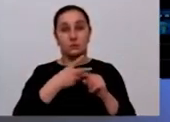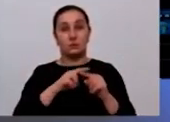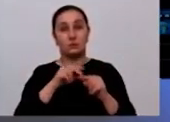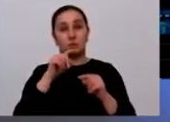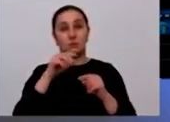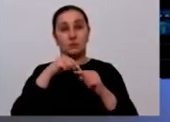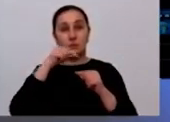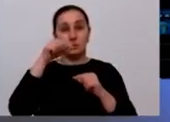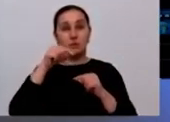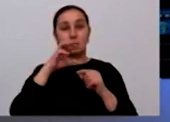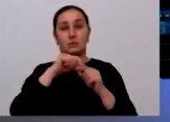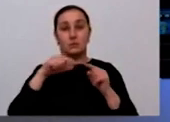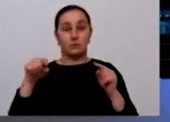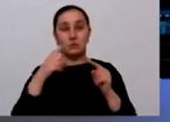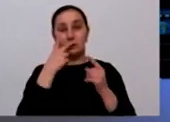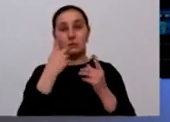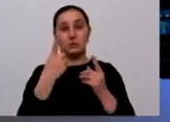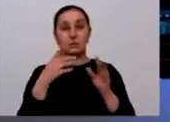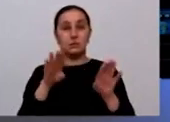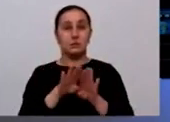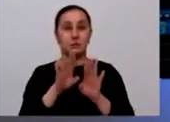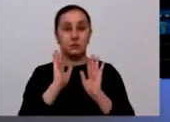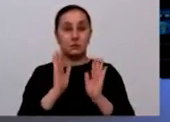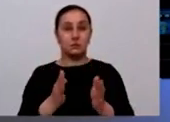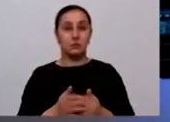oralig'i, joylashishi bir xil ko'rinishda ketmoqda.